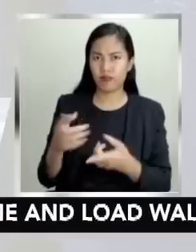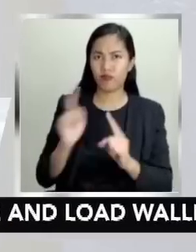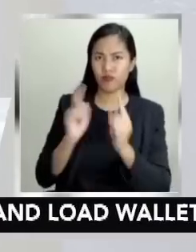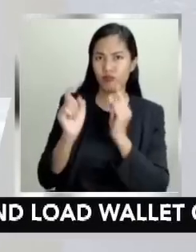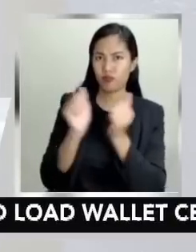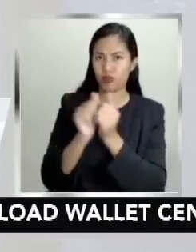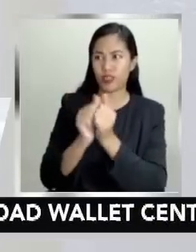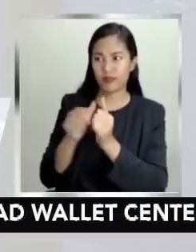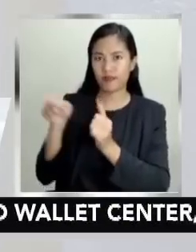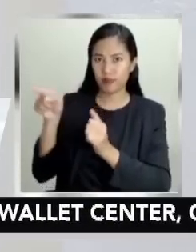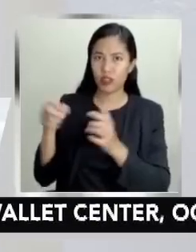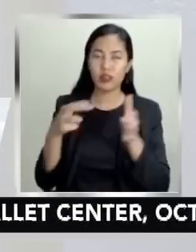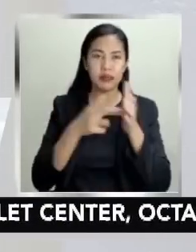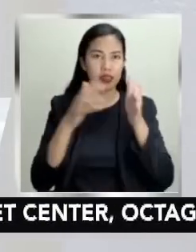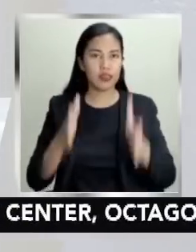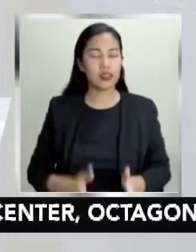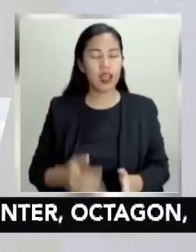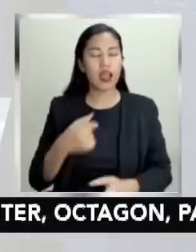I'm sure he will be very